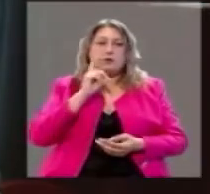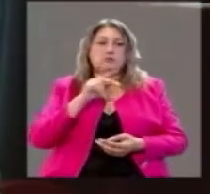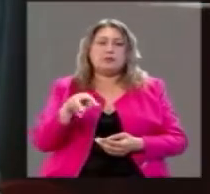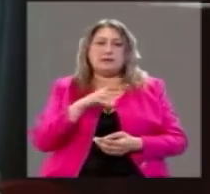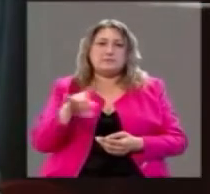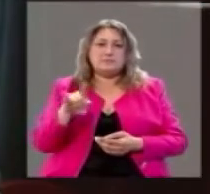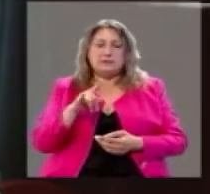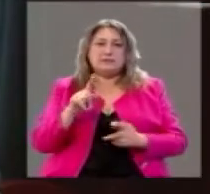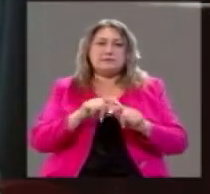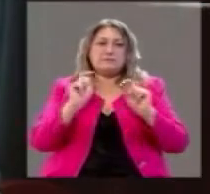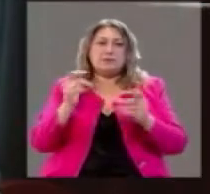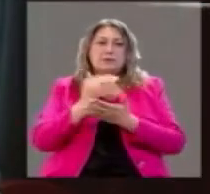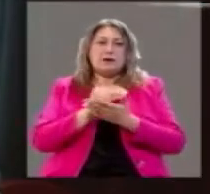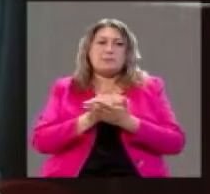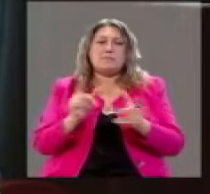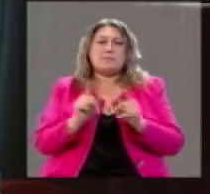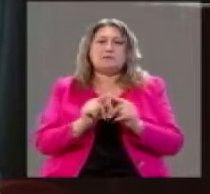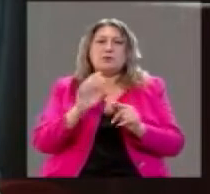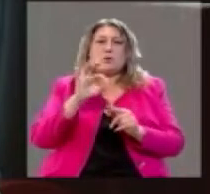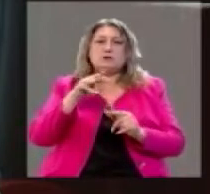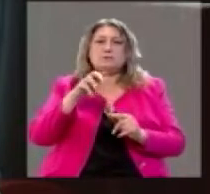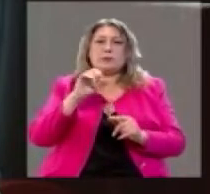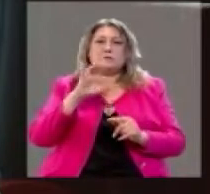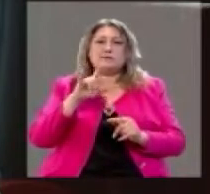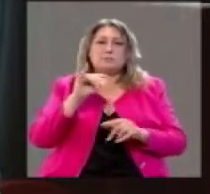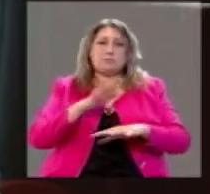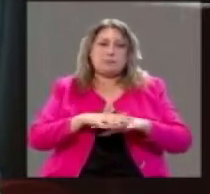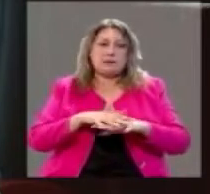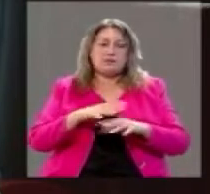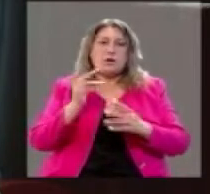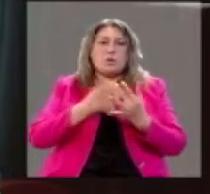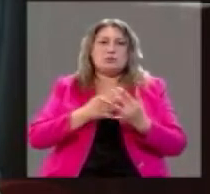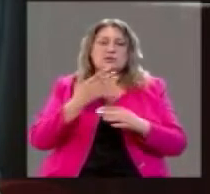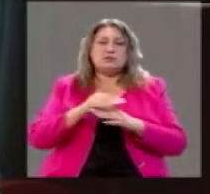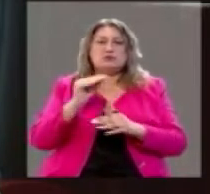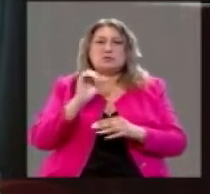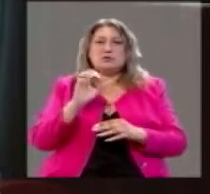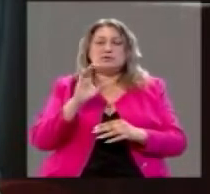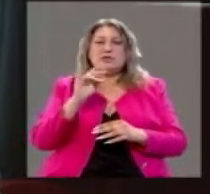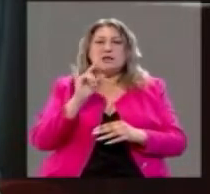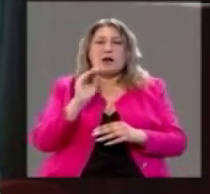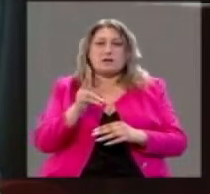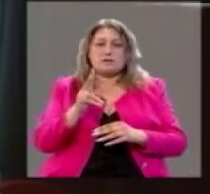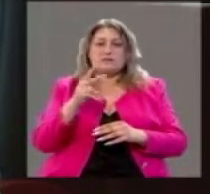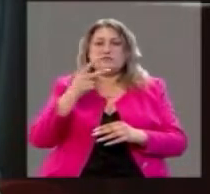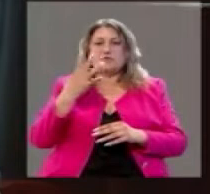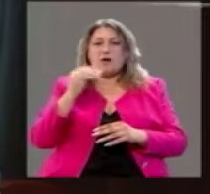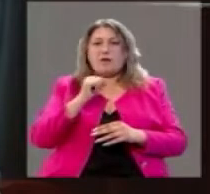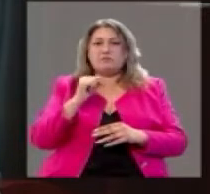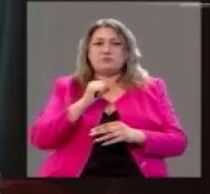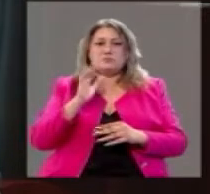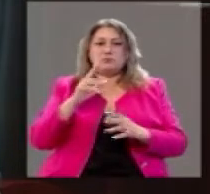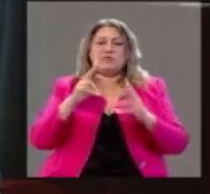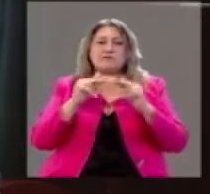мы запустили программу совместно с Отбасыбанк льготного кредитования «Жаш Шанрак». 24 августа планируем в